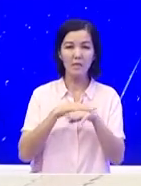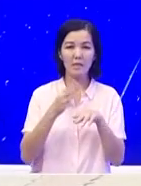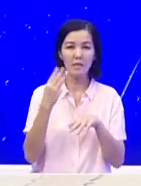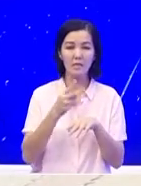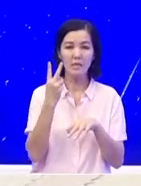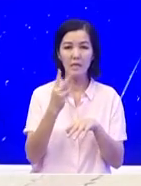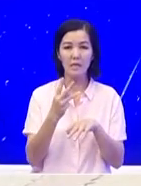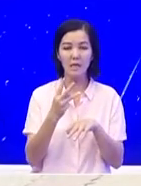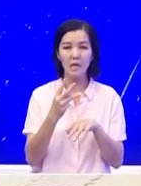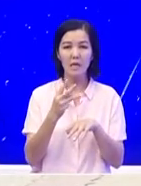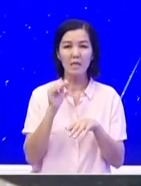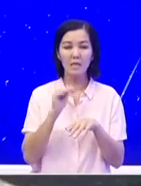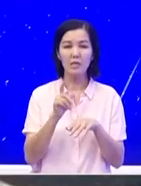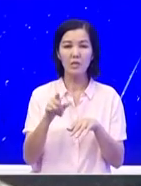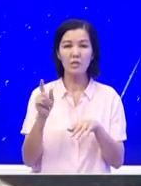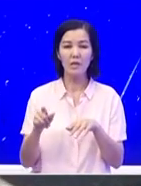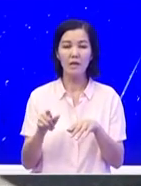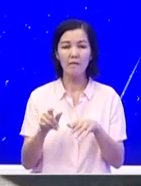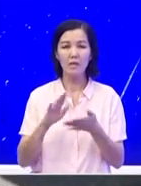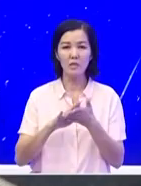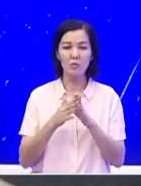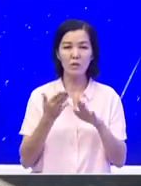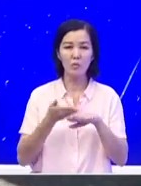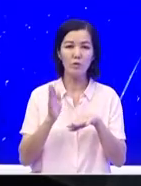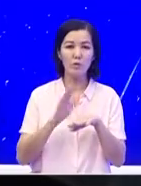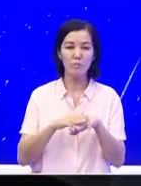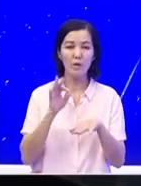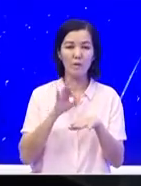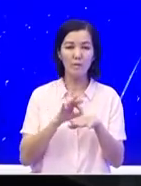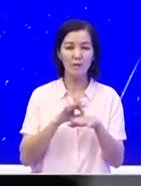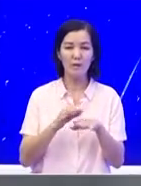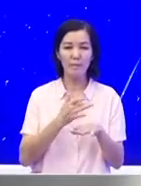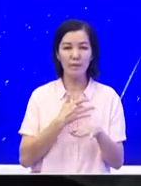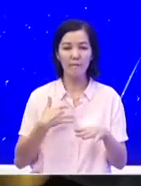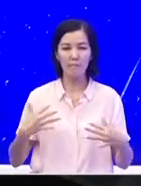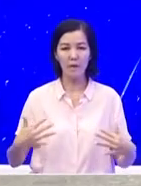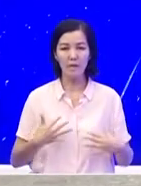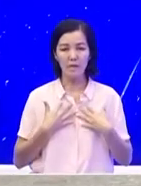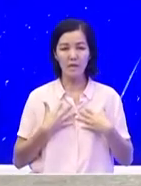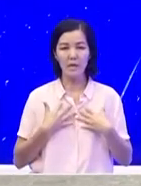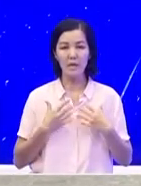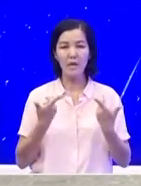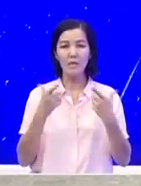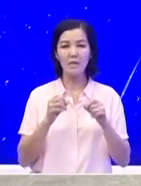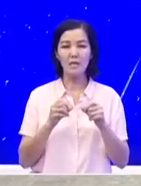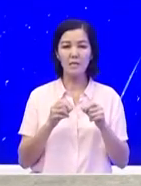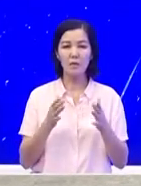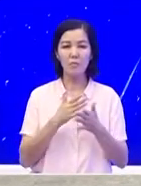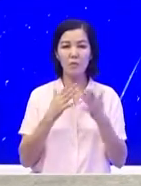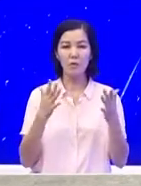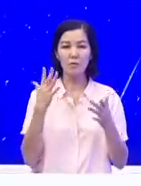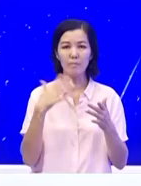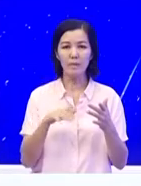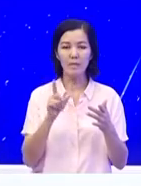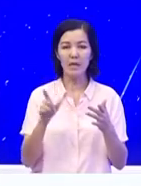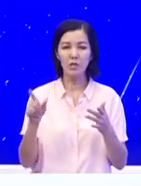тысячи человек. Ситуация отнюдь не радужная. Количество заболевших пневмонией тоже остается сложной. Воспаление легких диагностировано у более чем 50